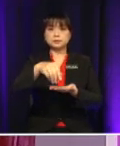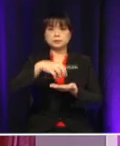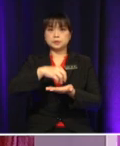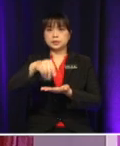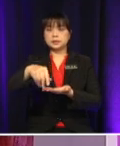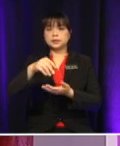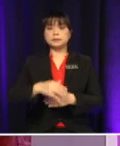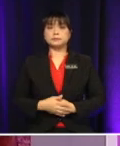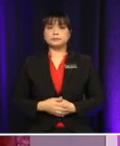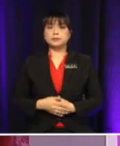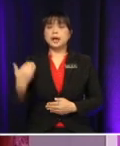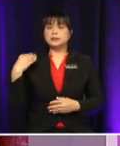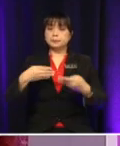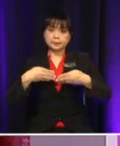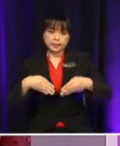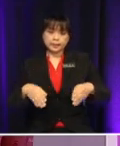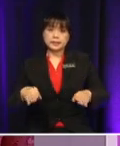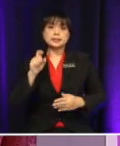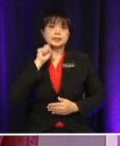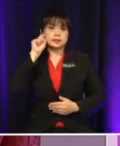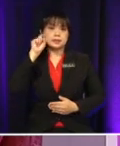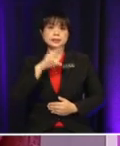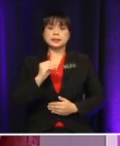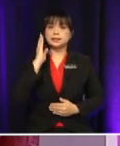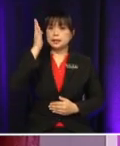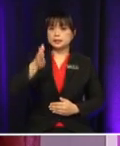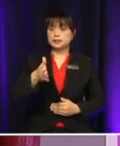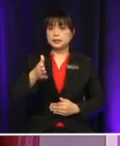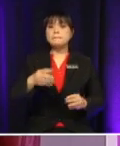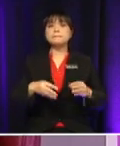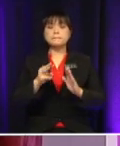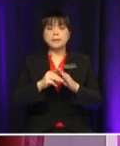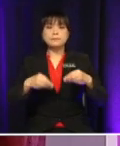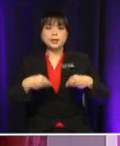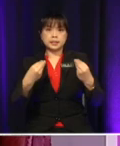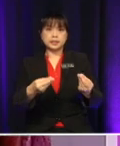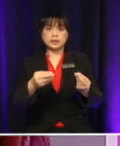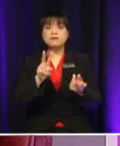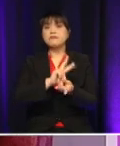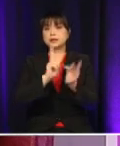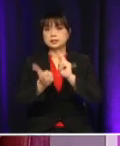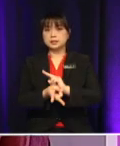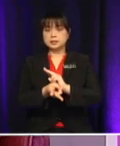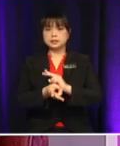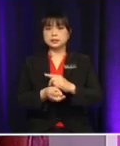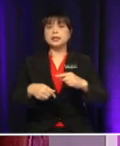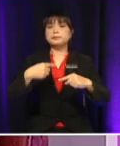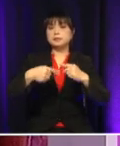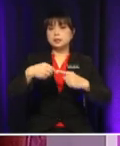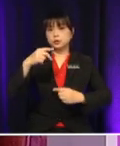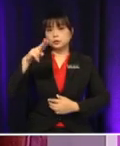Oke bom dia akan seks selalunya akan memberi variasi Oke mana Kalau kultu tissue tidak akan memberikan